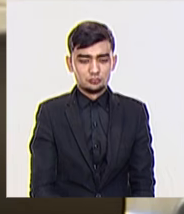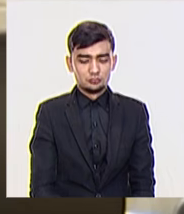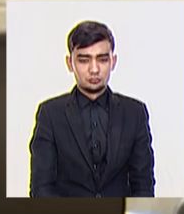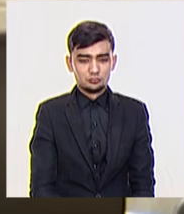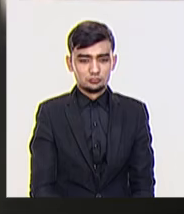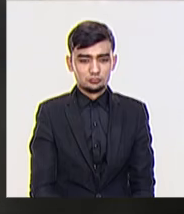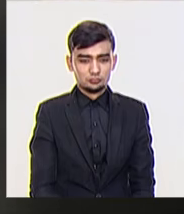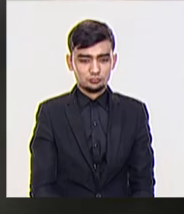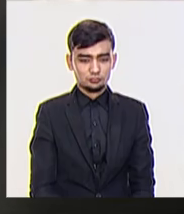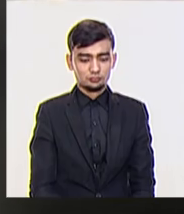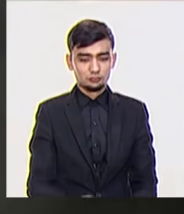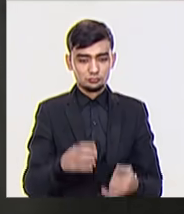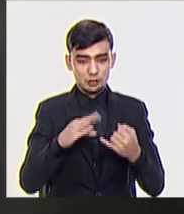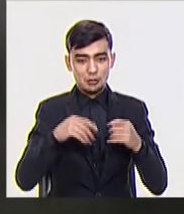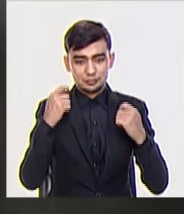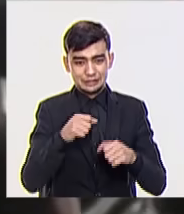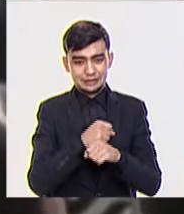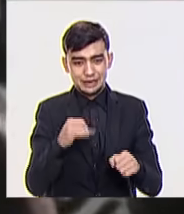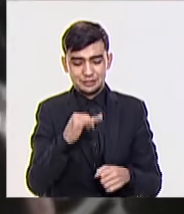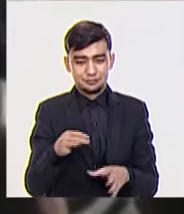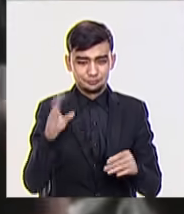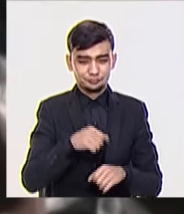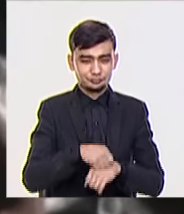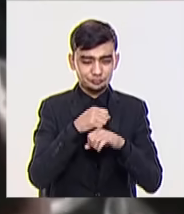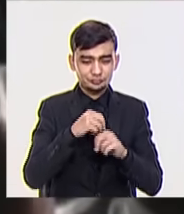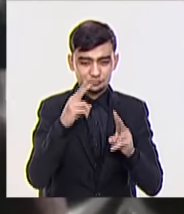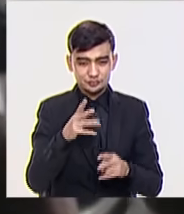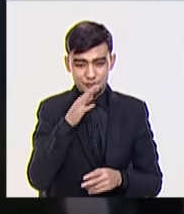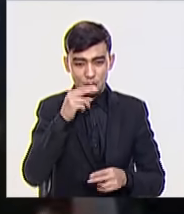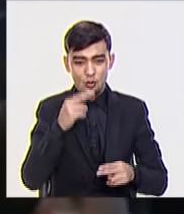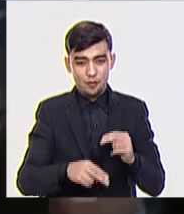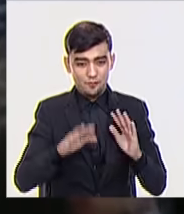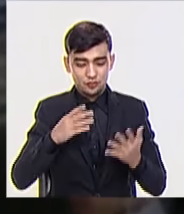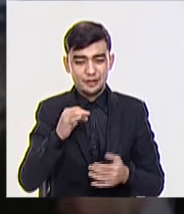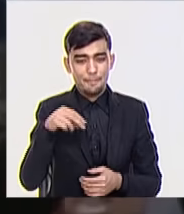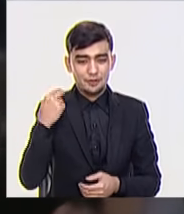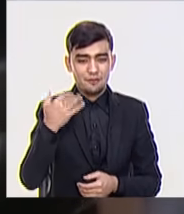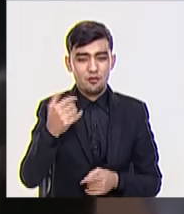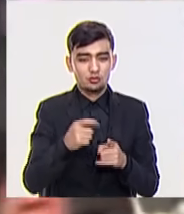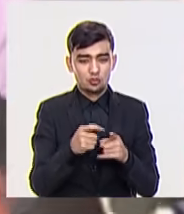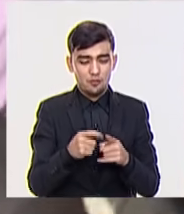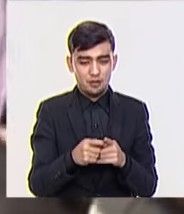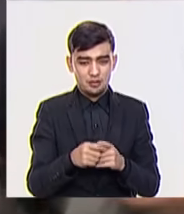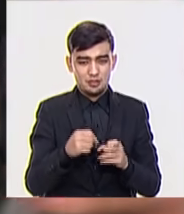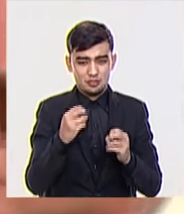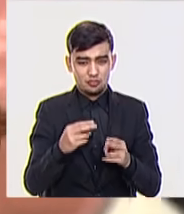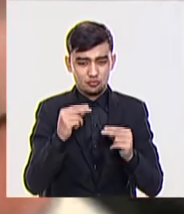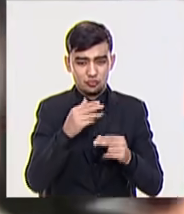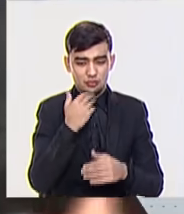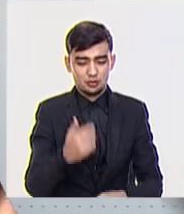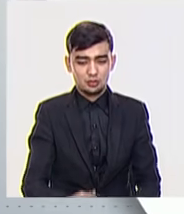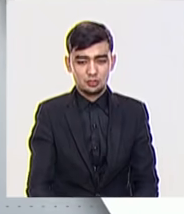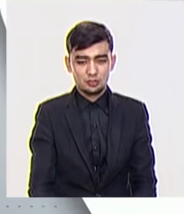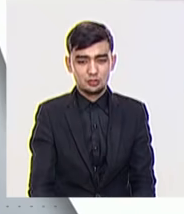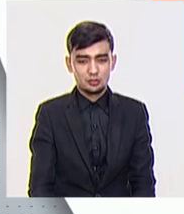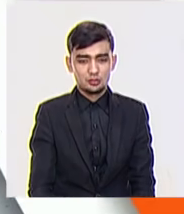ұсыныстарын жолдаған еді. Сонда жерді сатуға жарияланған мораторий уақыт аяқталса, президенттің сөзі түкке тұрмай қала ма?